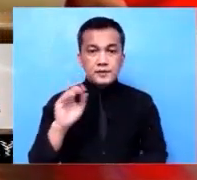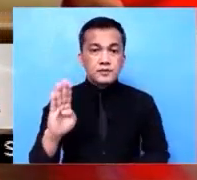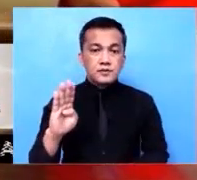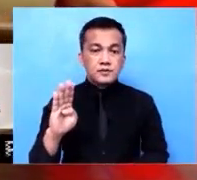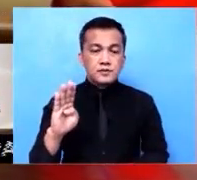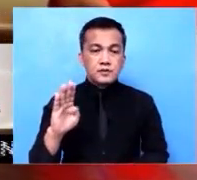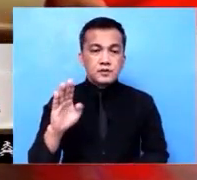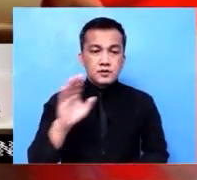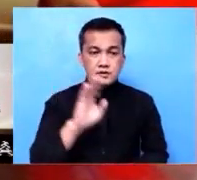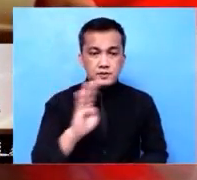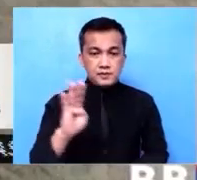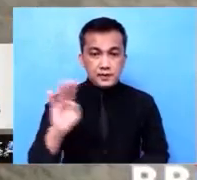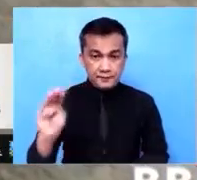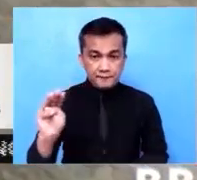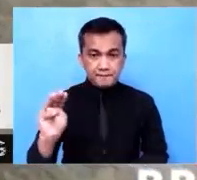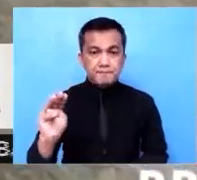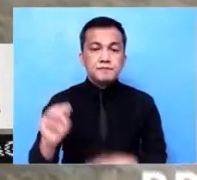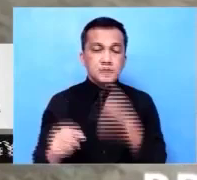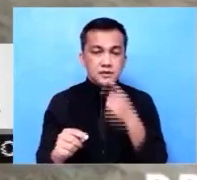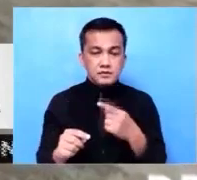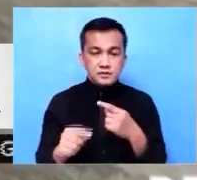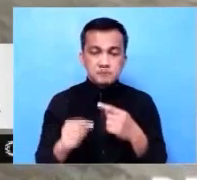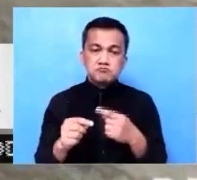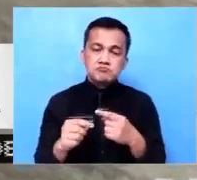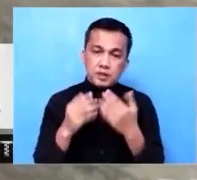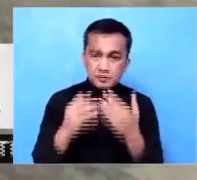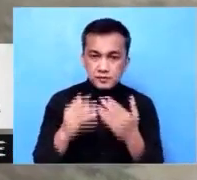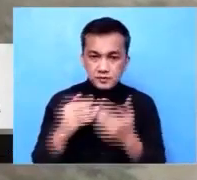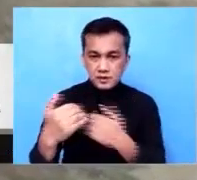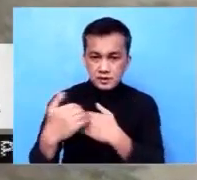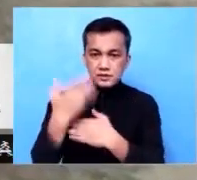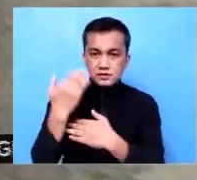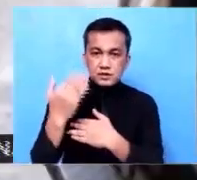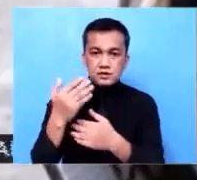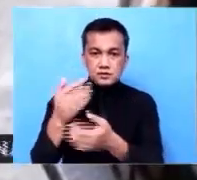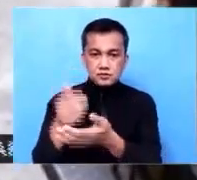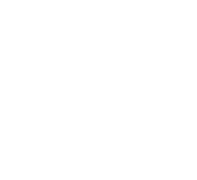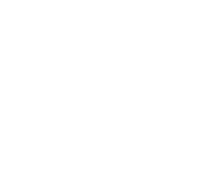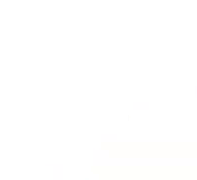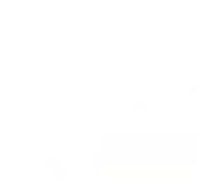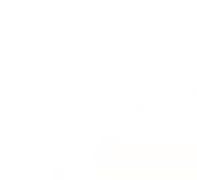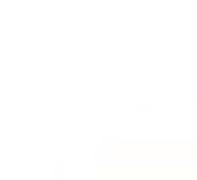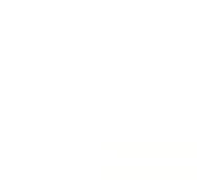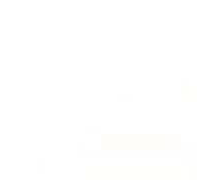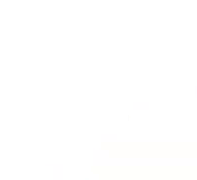Marcos. Nagpasalamat siya sa mga nagpapadala ng tulong sa kanilang headquarters.